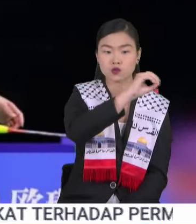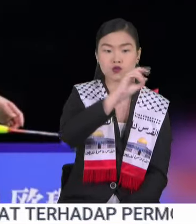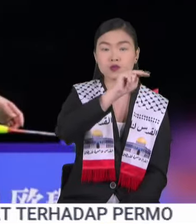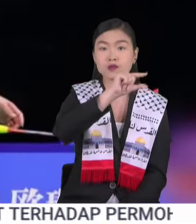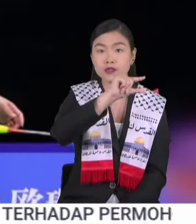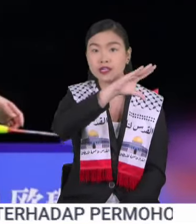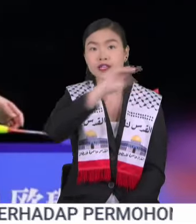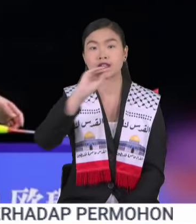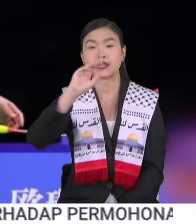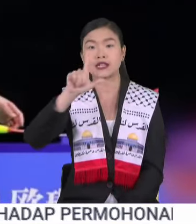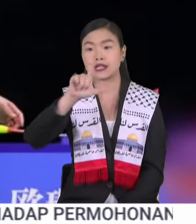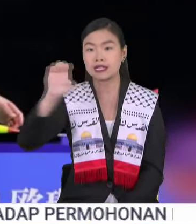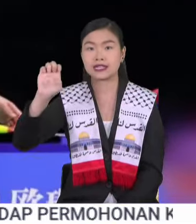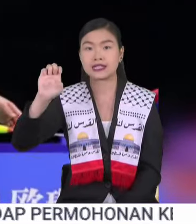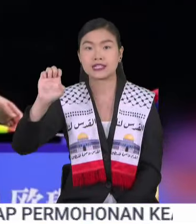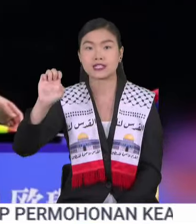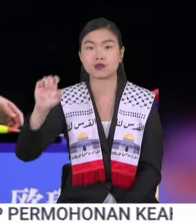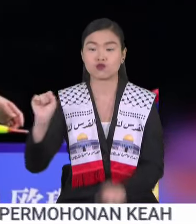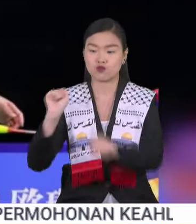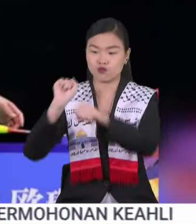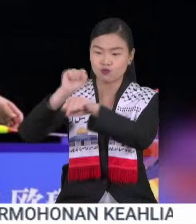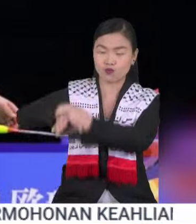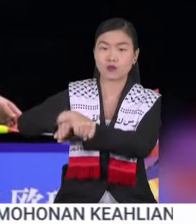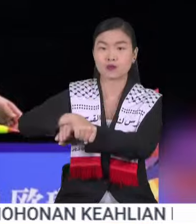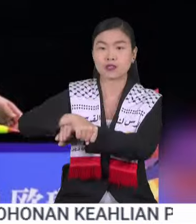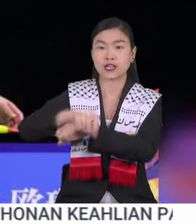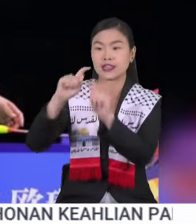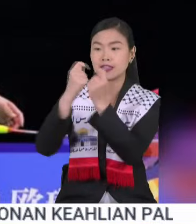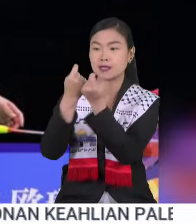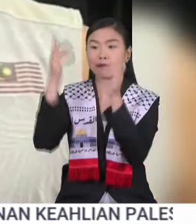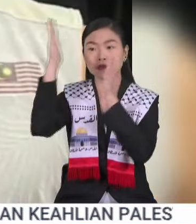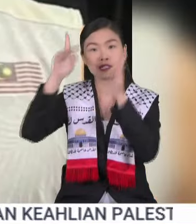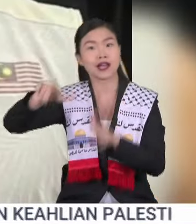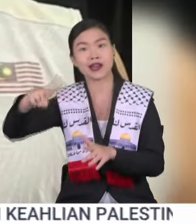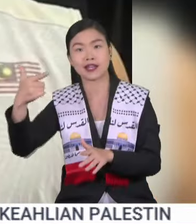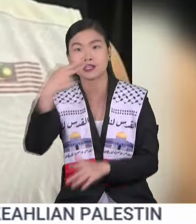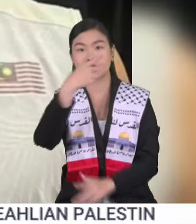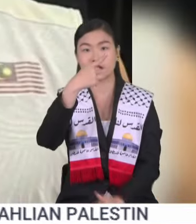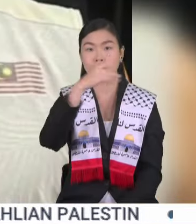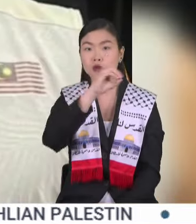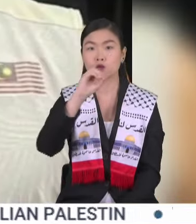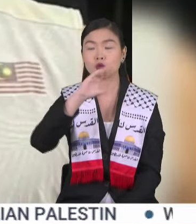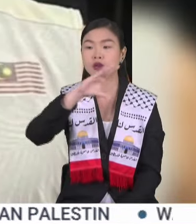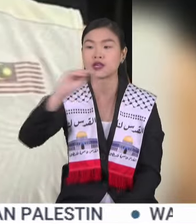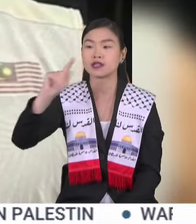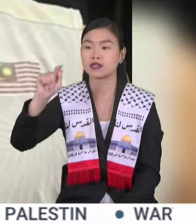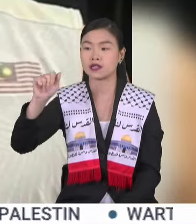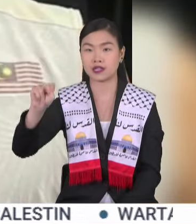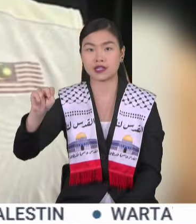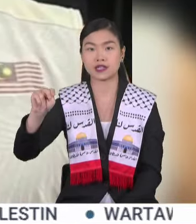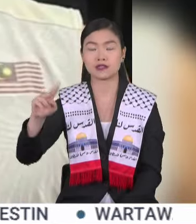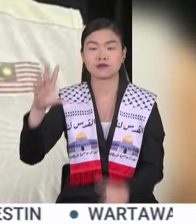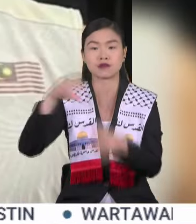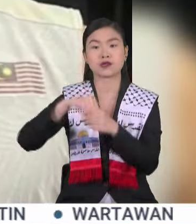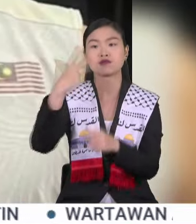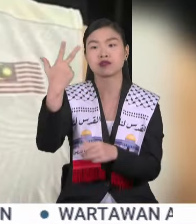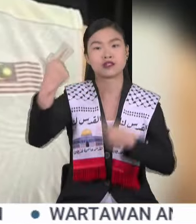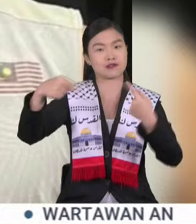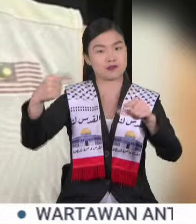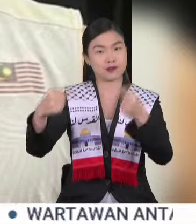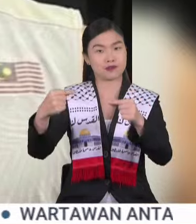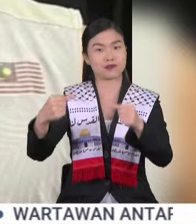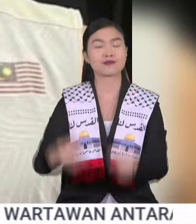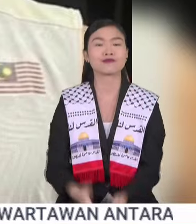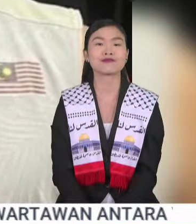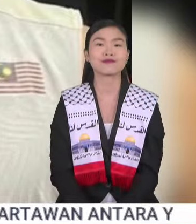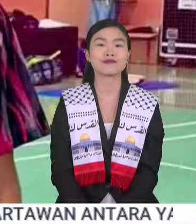rakan sepasukan Ku Kien Kiat Tan Bun Hiong 21-14, 11-21, 21-12.